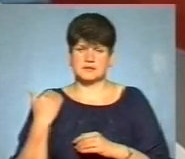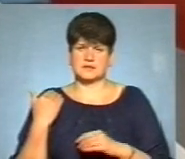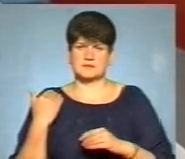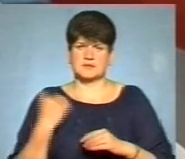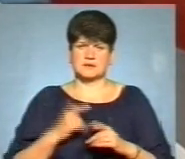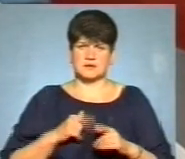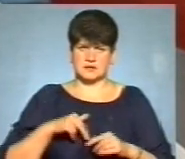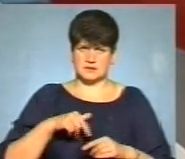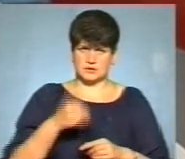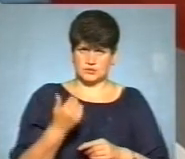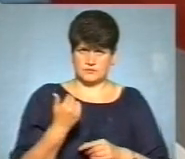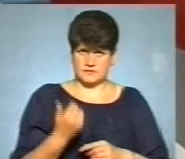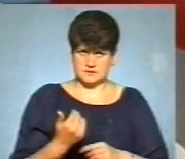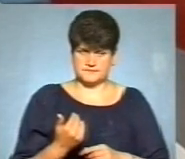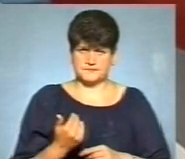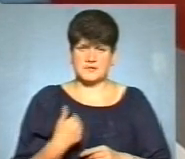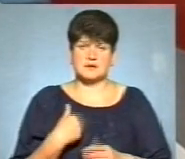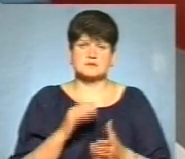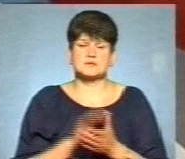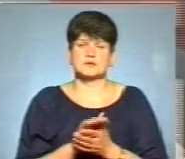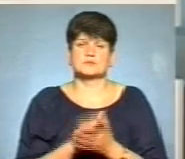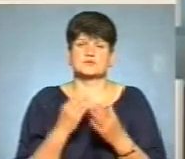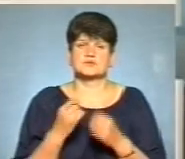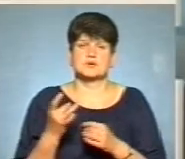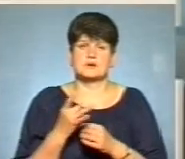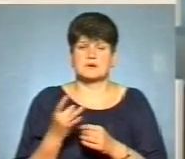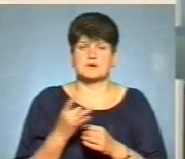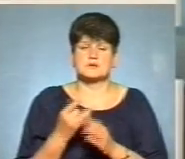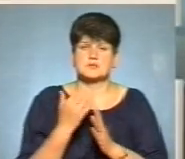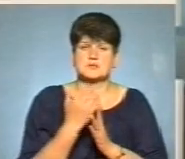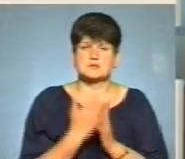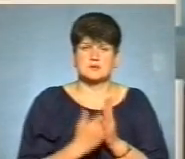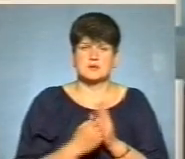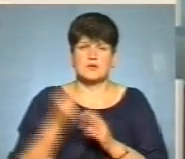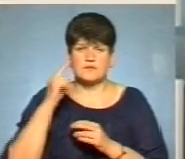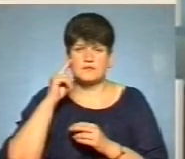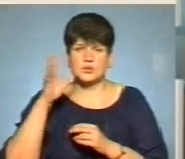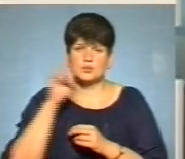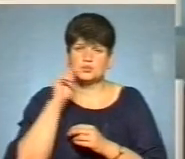йти до вас на ефір, я знайомився ще разочок із статтею